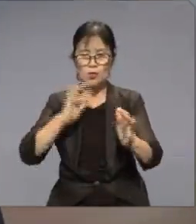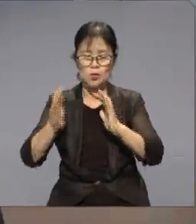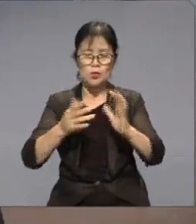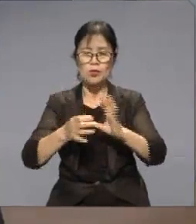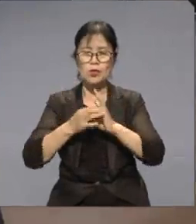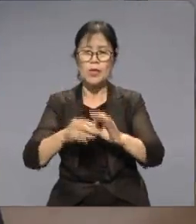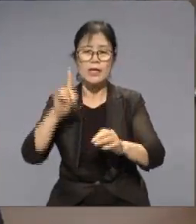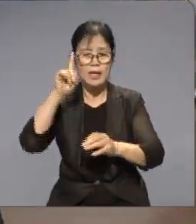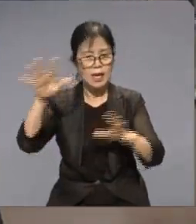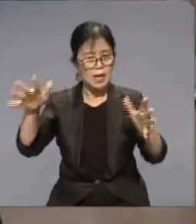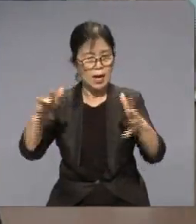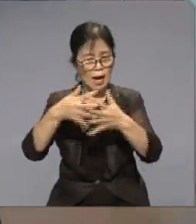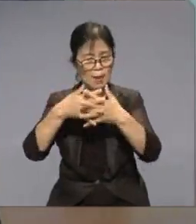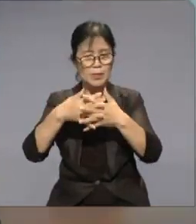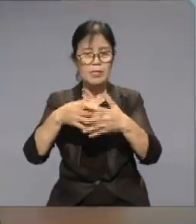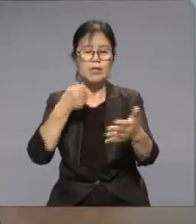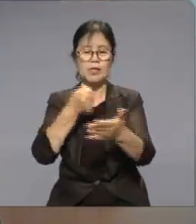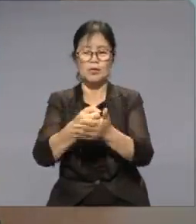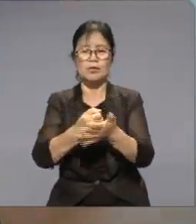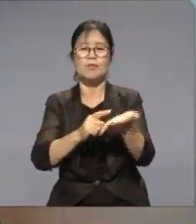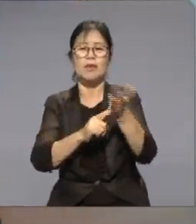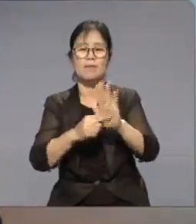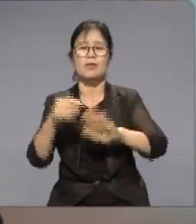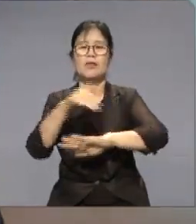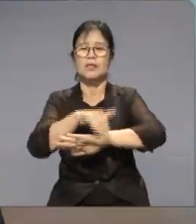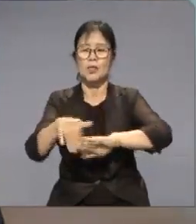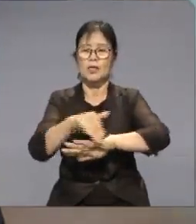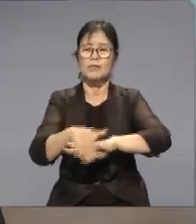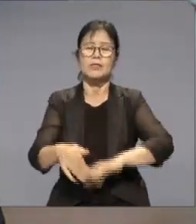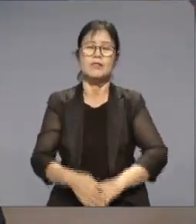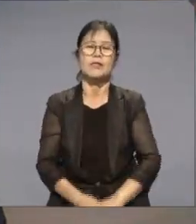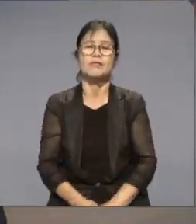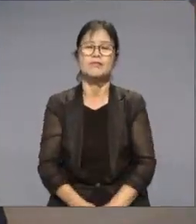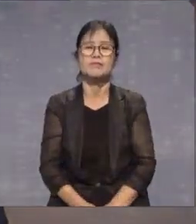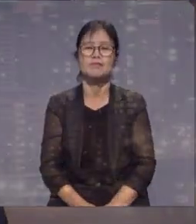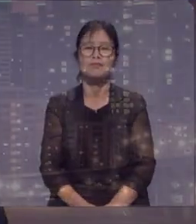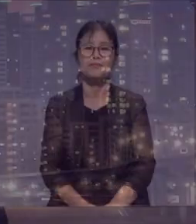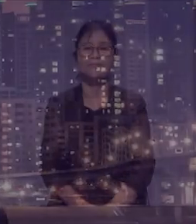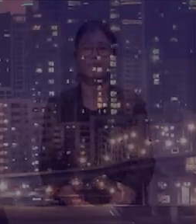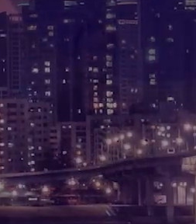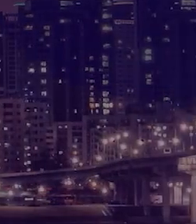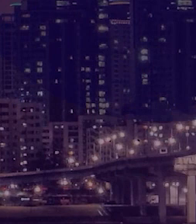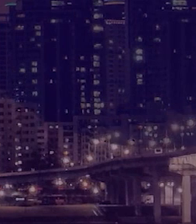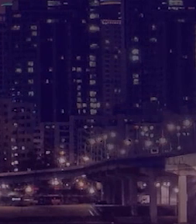거쳐 내일 합의된 결의안으로 발표될 예정입니다. OBS 뉴스 유은총입니다.